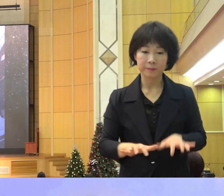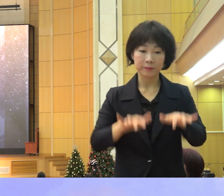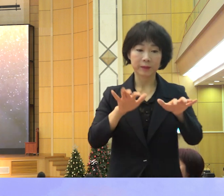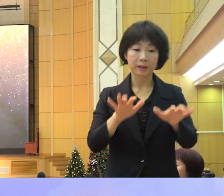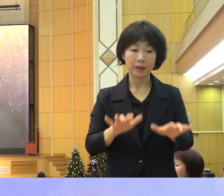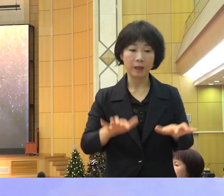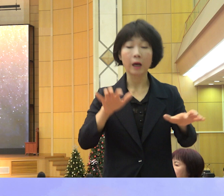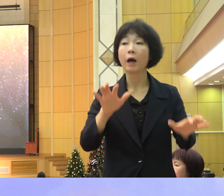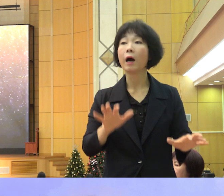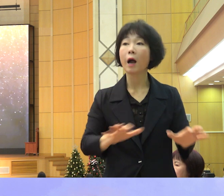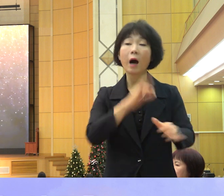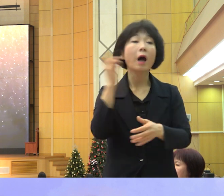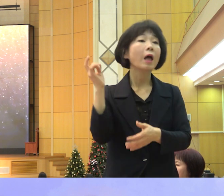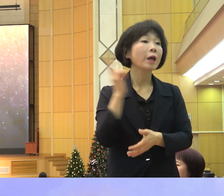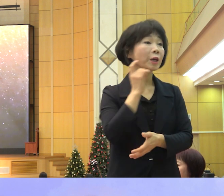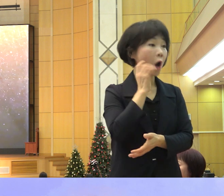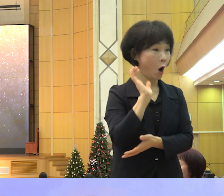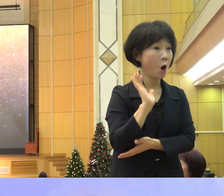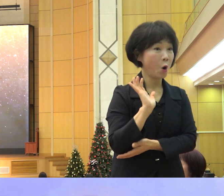영광의 왕이시여.